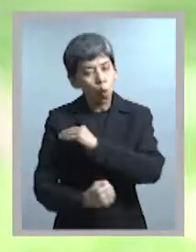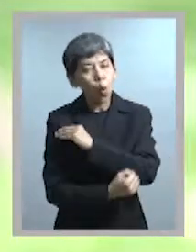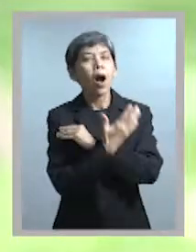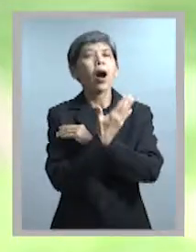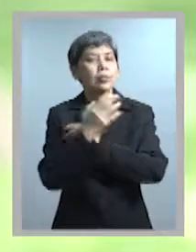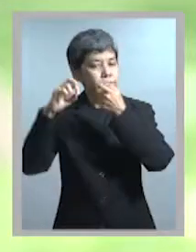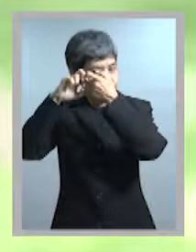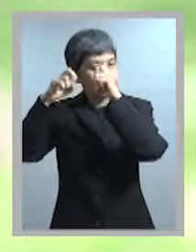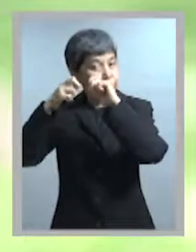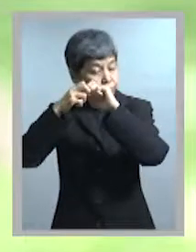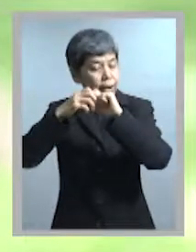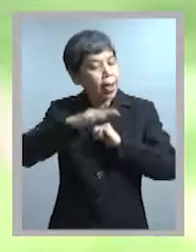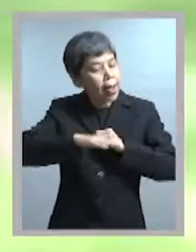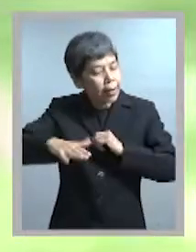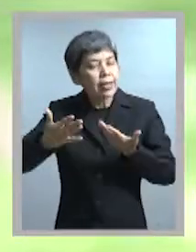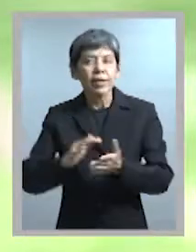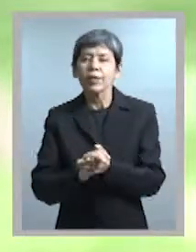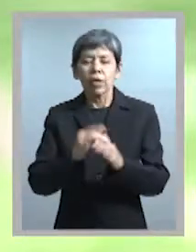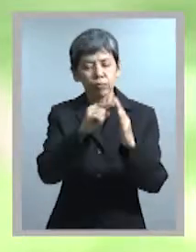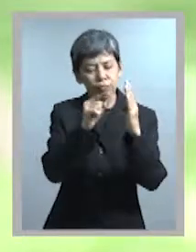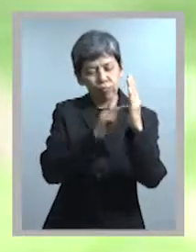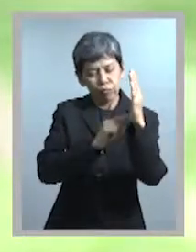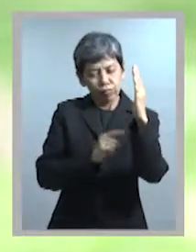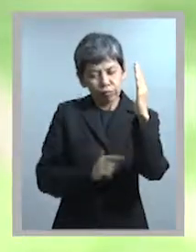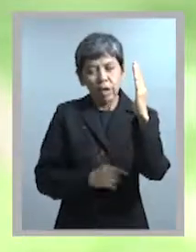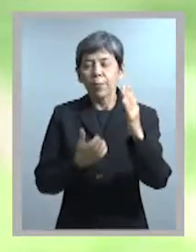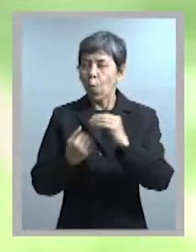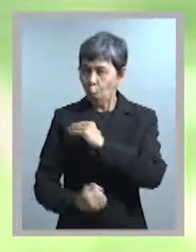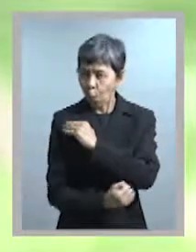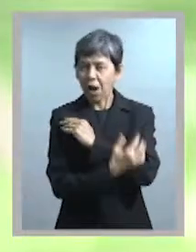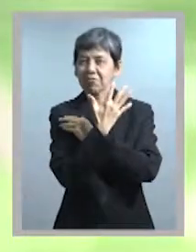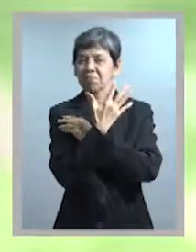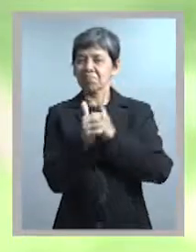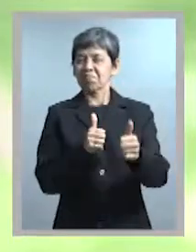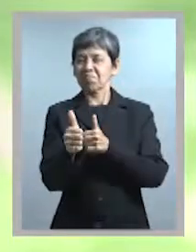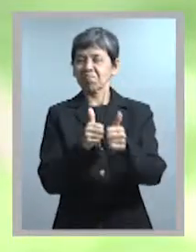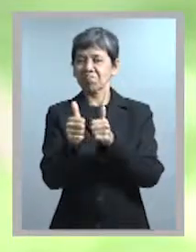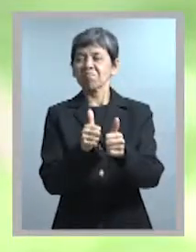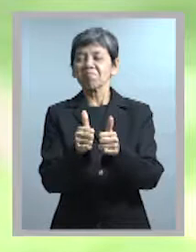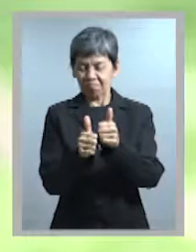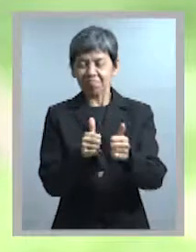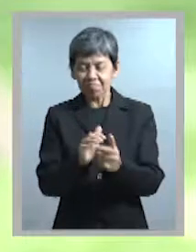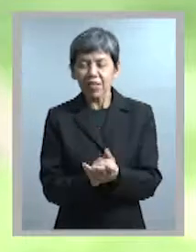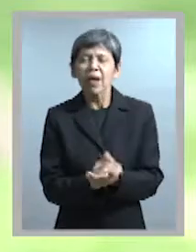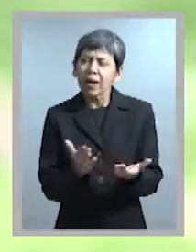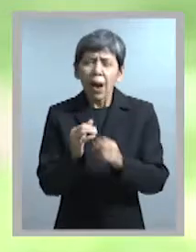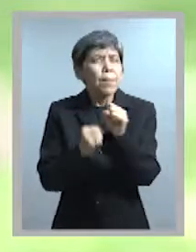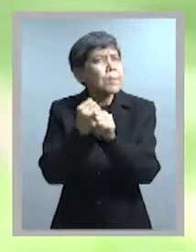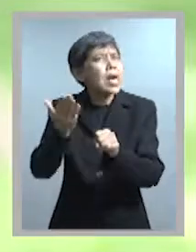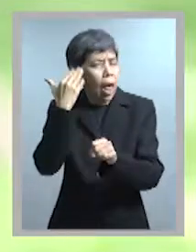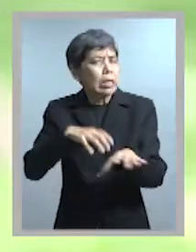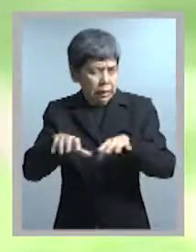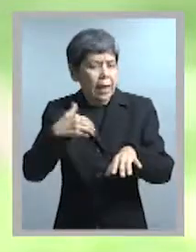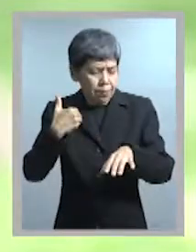เปิดโอกาสให้น้องๆออทิสติก ครับ นะที่อยู่ทั่วประเทศเลยได้มีโอกาสมาแข่งขันกัน ครับ นะครับจริ